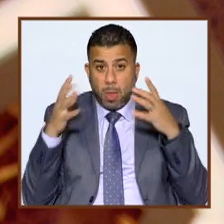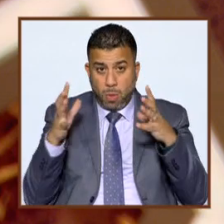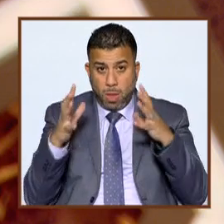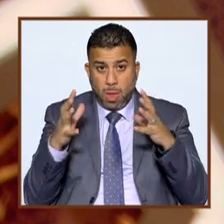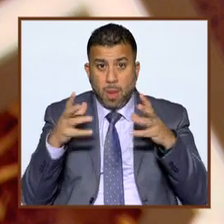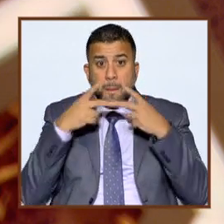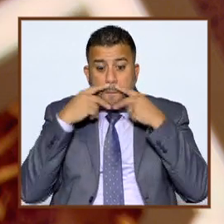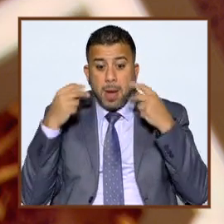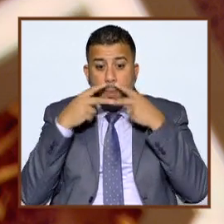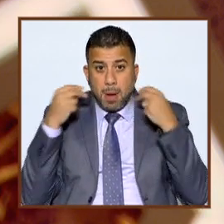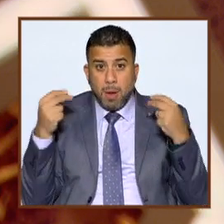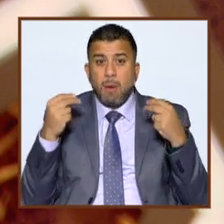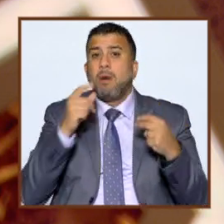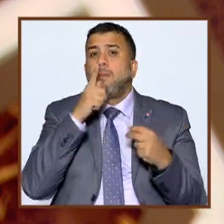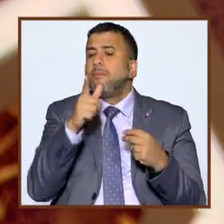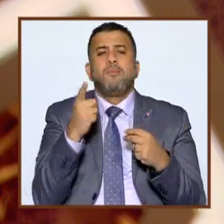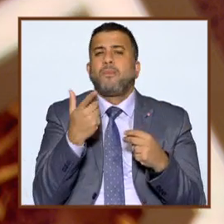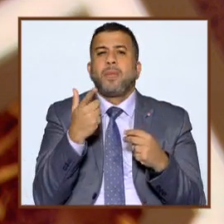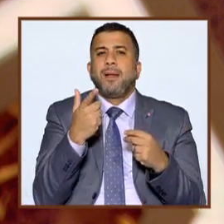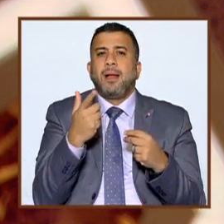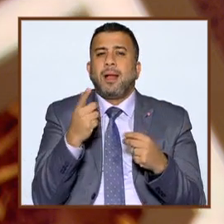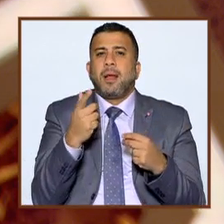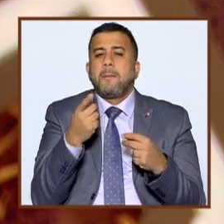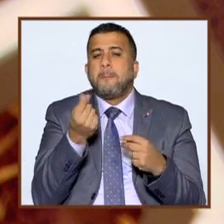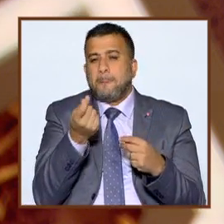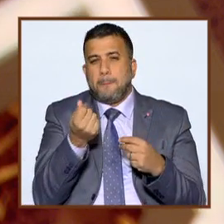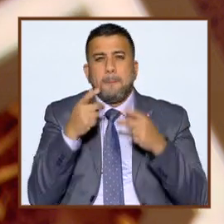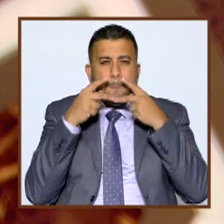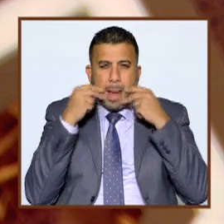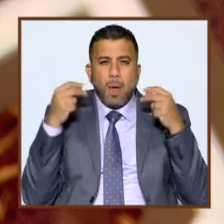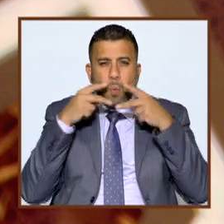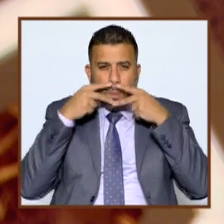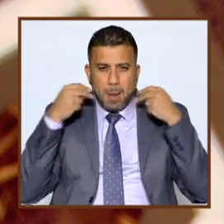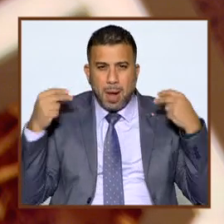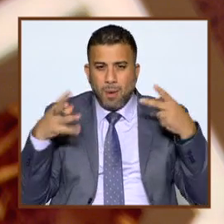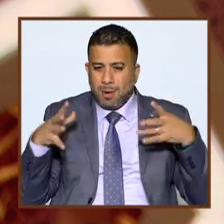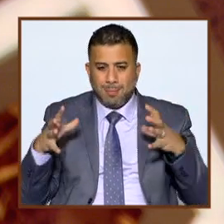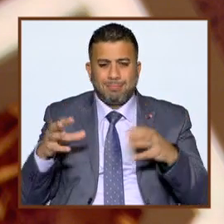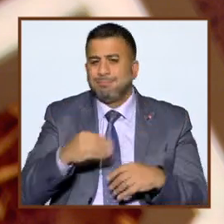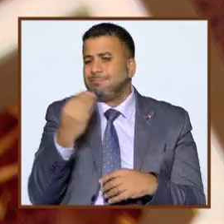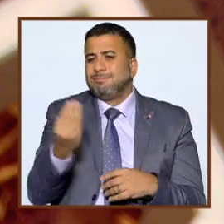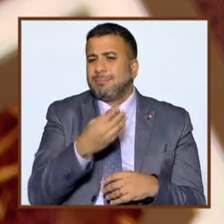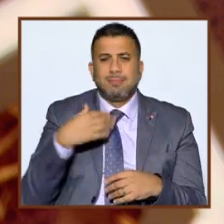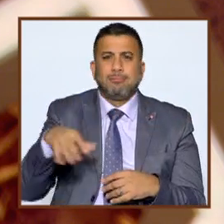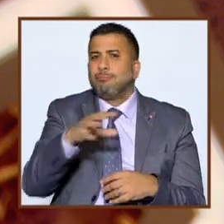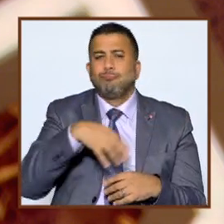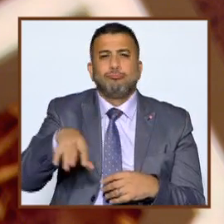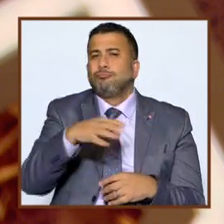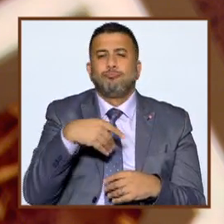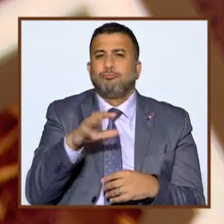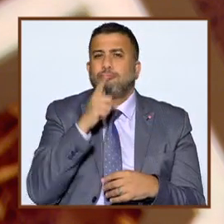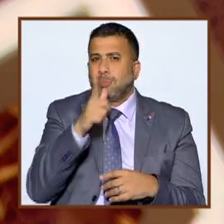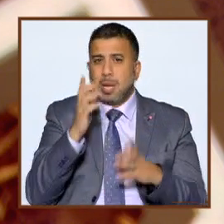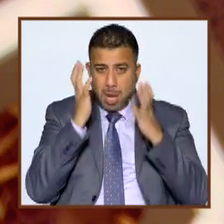النبي عليه الصلاة والسلام قال عن القطط، قال إنها من الطوافين عليكم والطوافات،